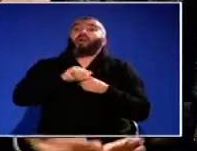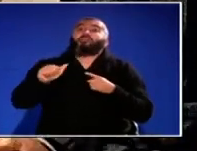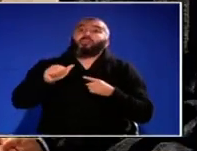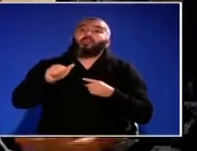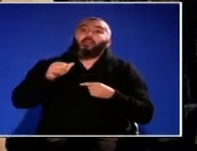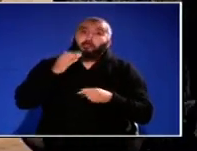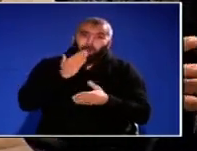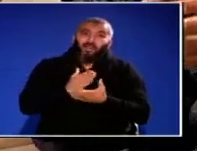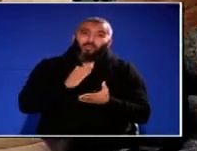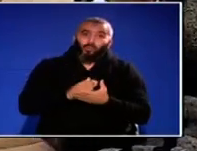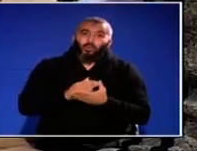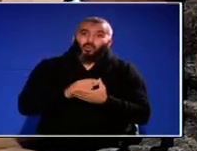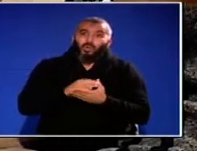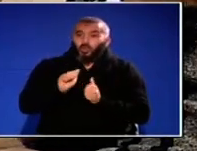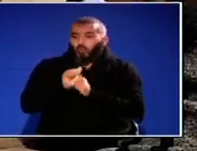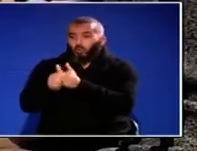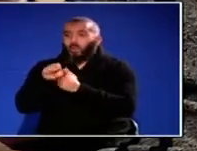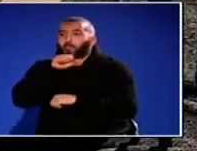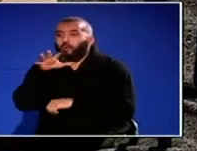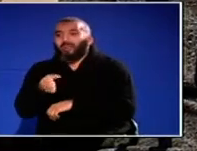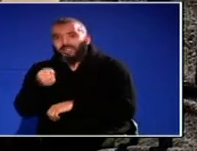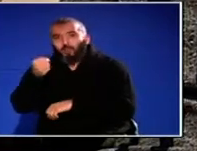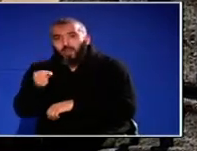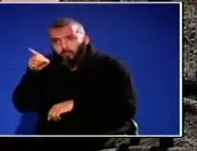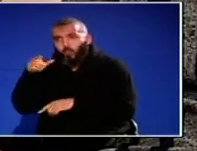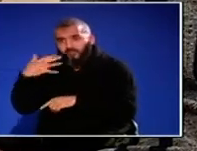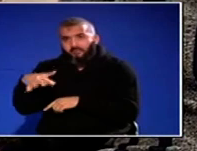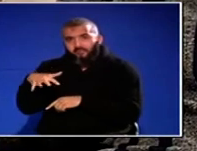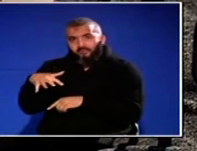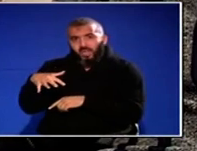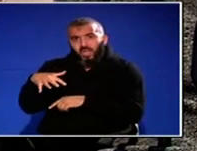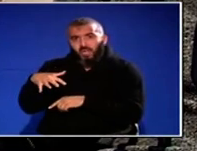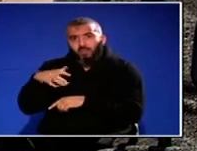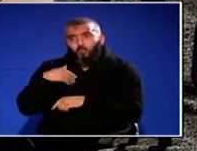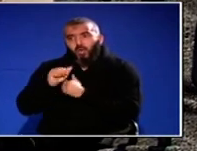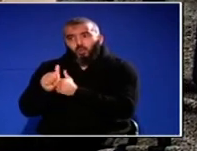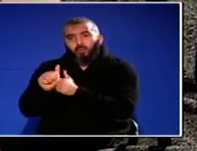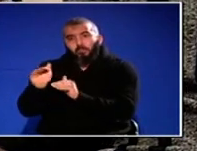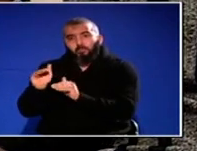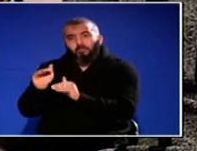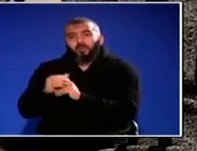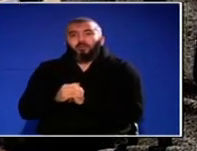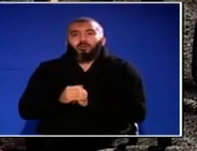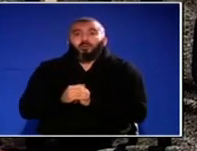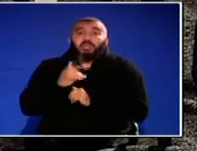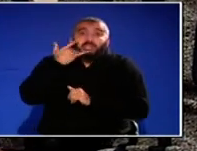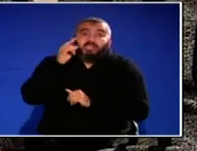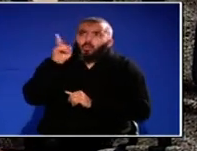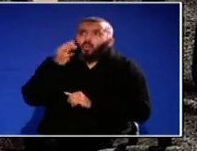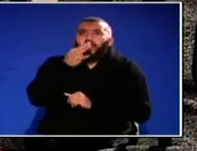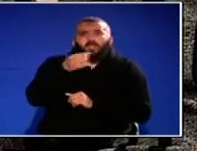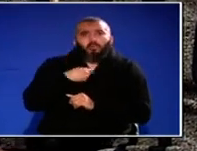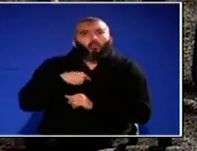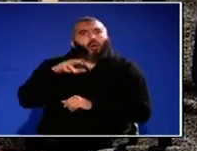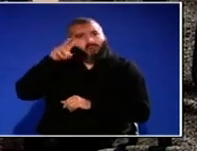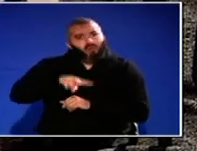أنه السنة هكا، إحنا هذا هو اللي قلنا عارفه علاش هذا يشرب، هل يعتبره باعتبار السنية إذا مثلا يروي حديث